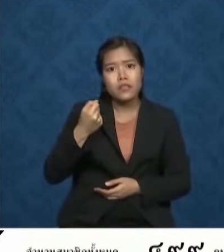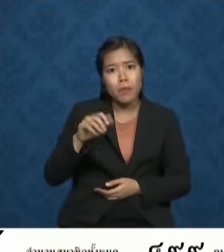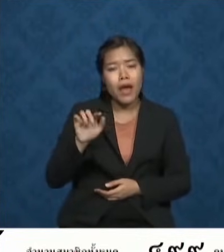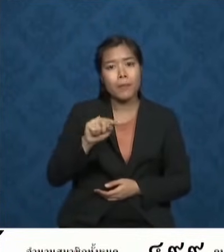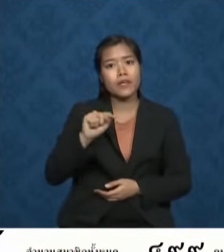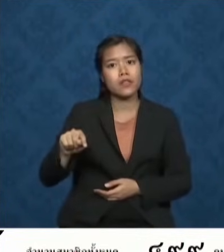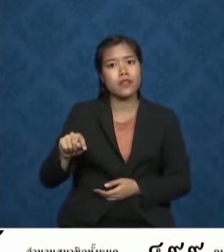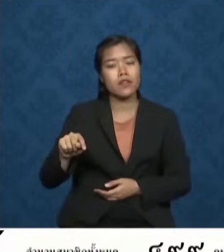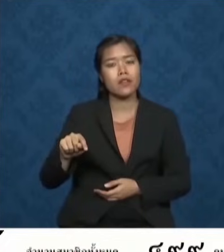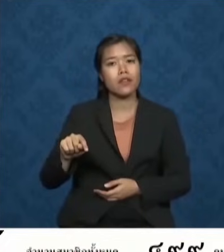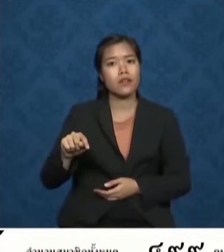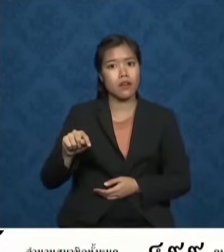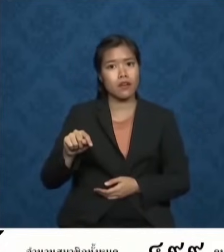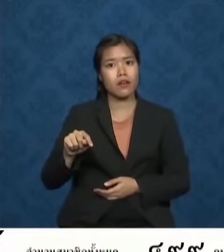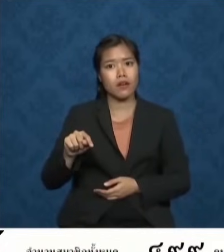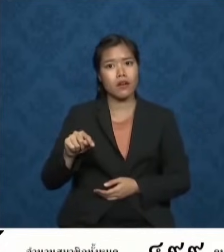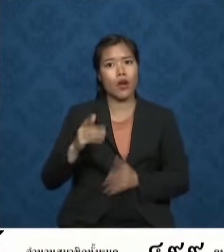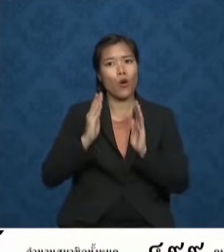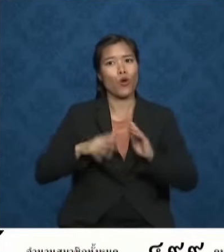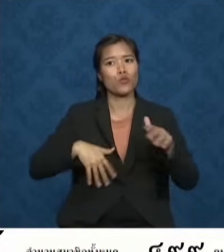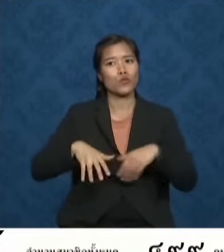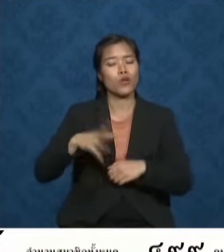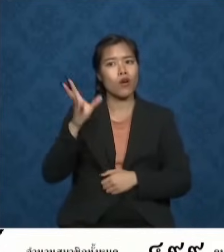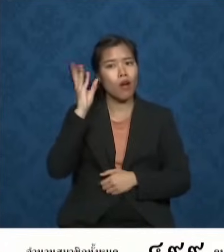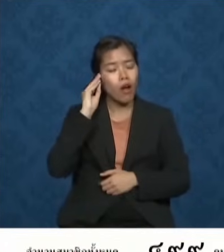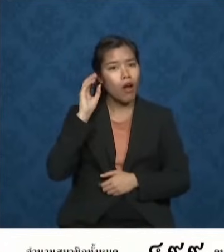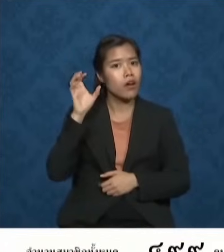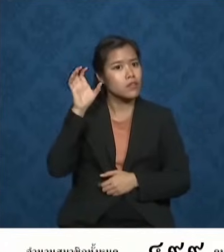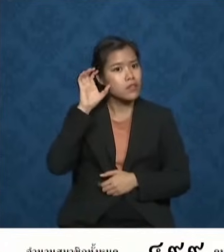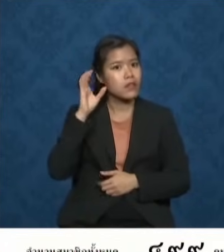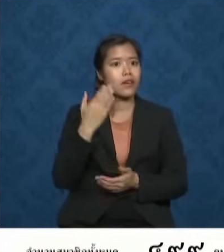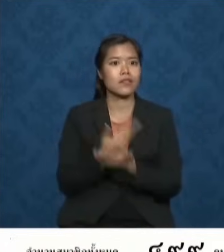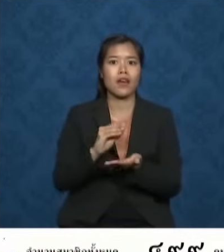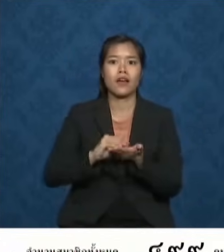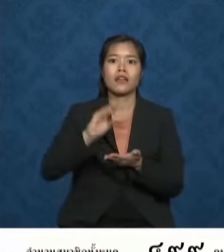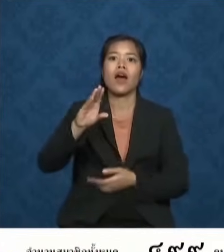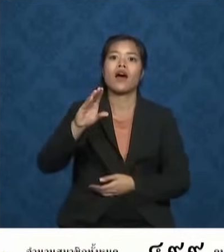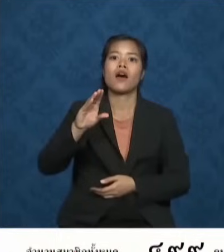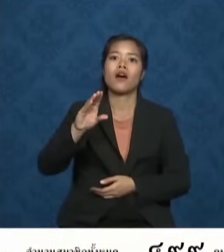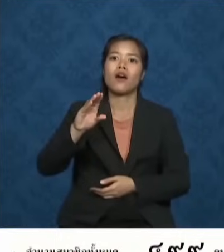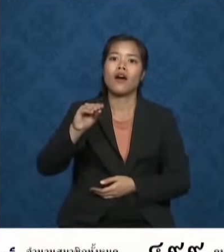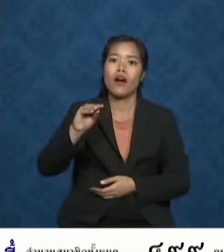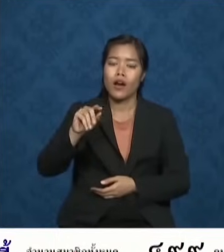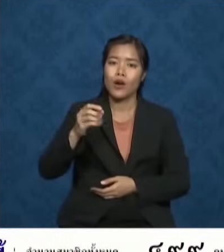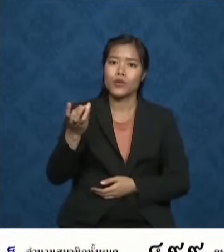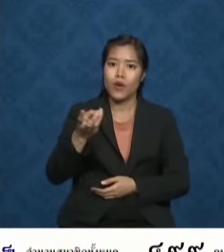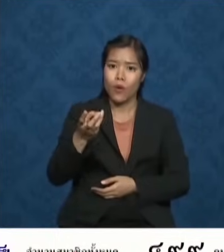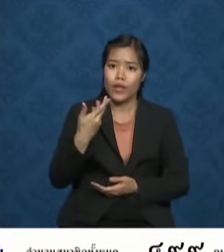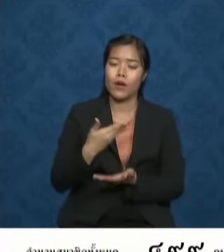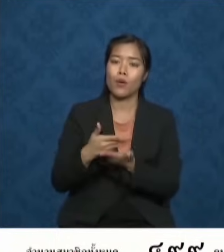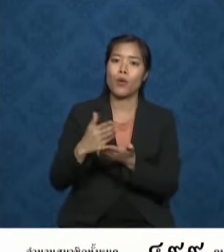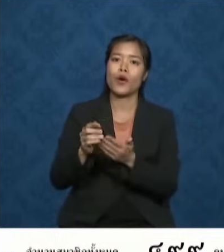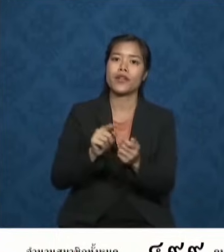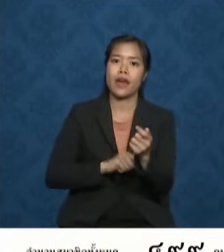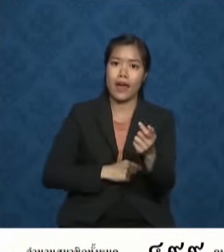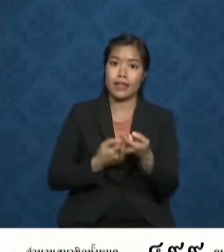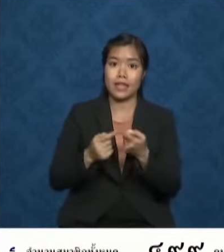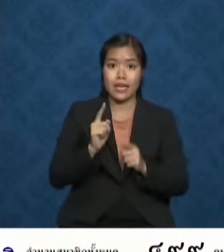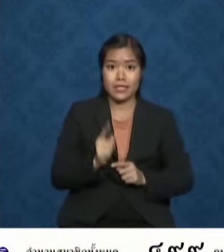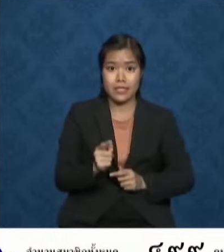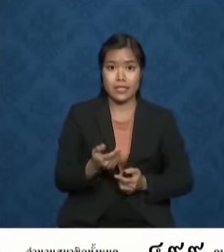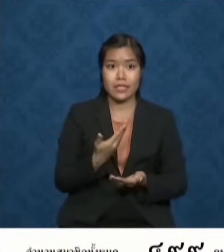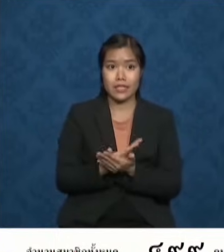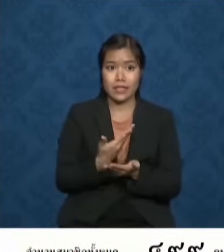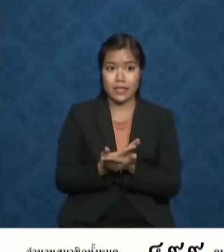าสุทินผ่อนน้อยดาวนะดาวนานแต่ความจริงคืออะไรรู้ไหมครับมันมีเม็ดเงินอยู่2เม็ด 15%